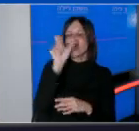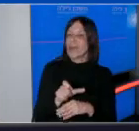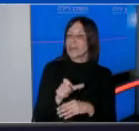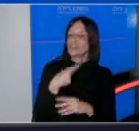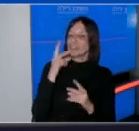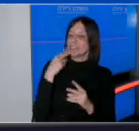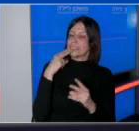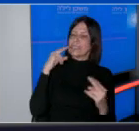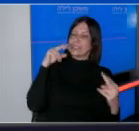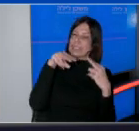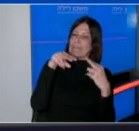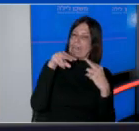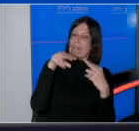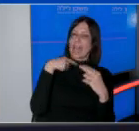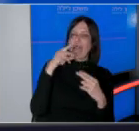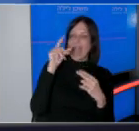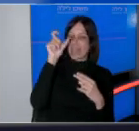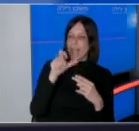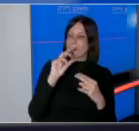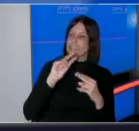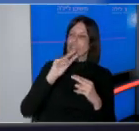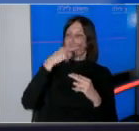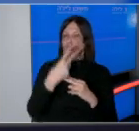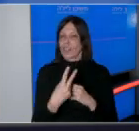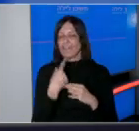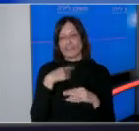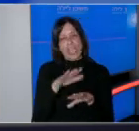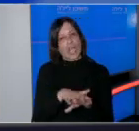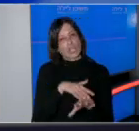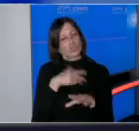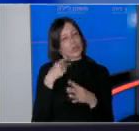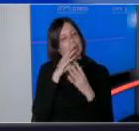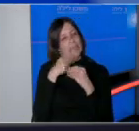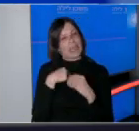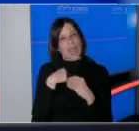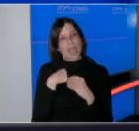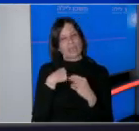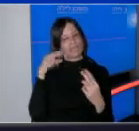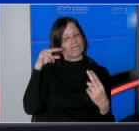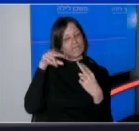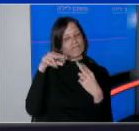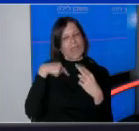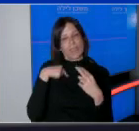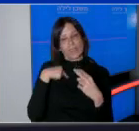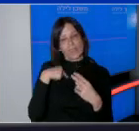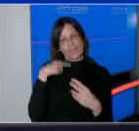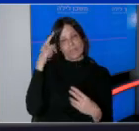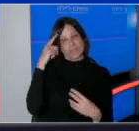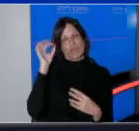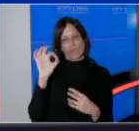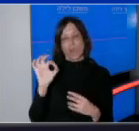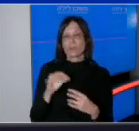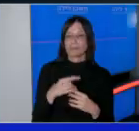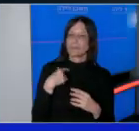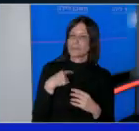הזה שיסתכל בעיניים, ובן אדם שבצד השני של המרכה ירגיש, בוא נע, הוא מדבר אליי. כאילו אני בראש מעייניו. דוקטור נורלי